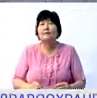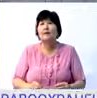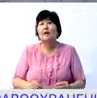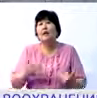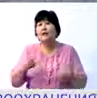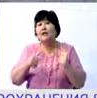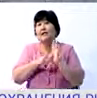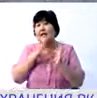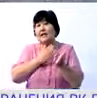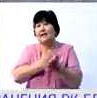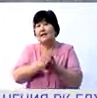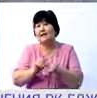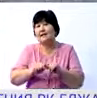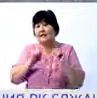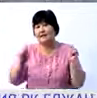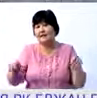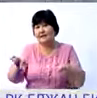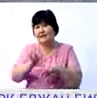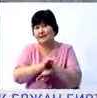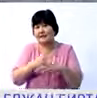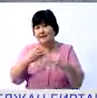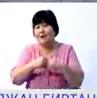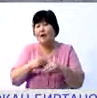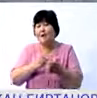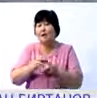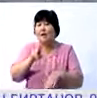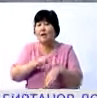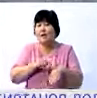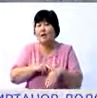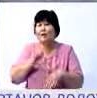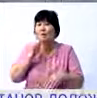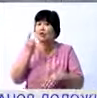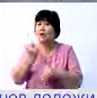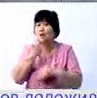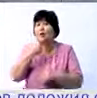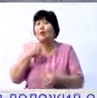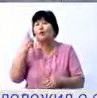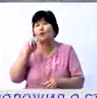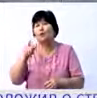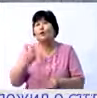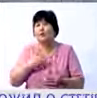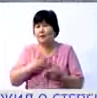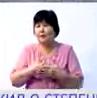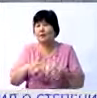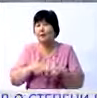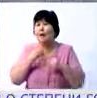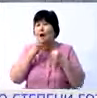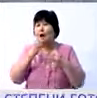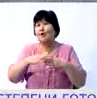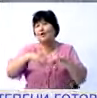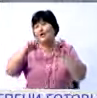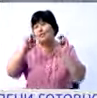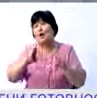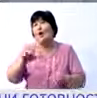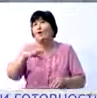Уже 6 лет, как мы создали нашу семью. На службе в полиции мой муж уже не первый год. Думаю, что он проявил себя как хороший специалист.